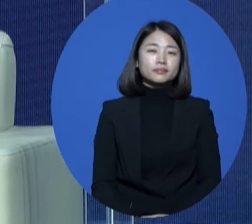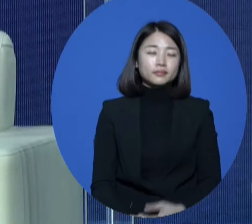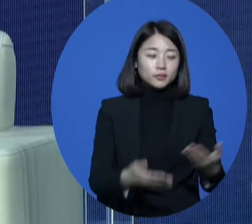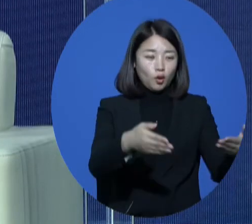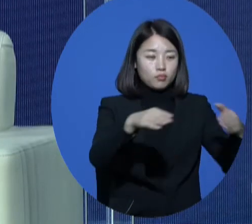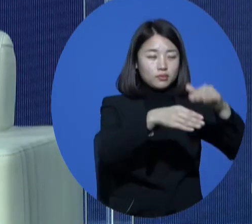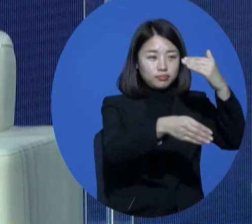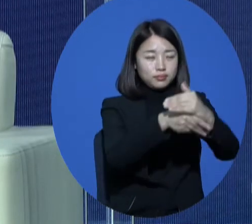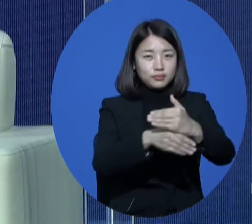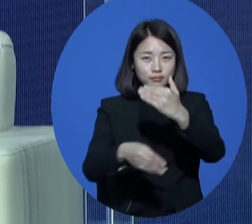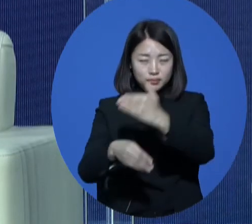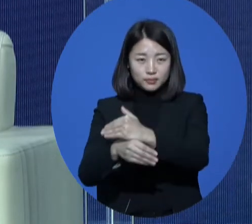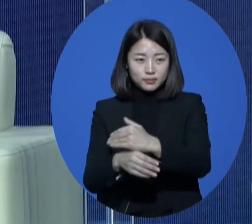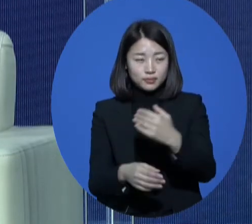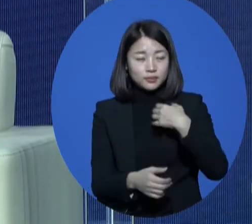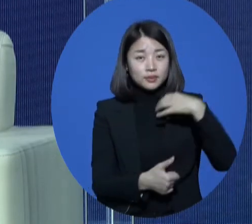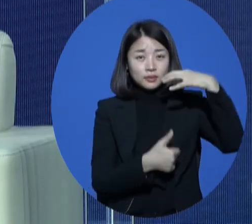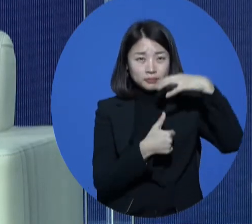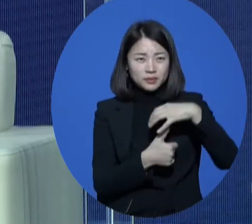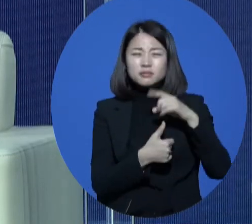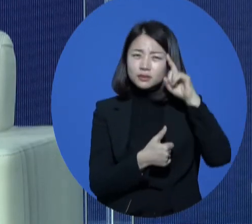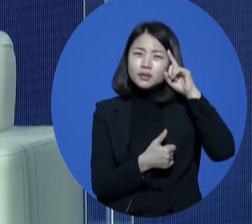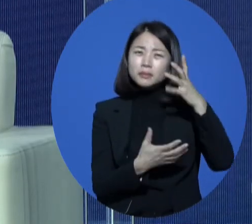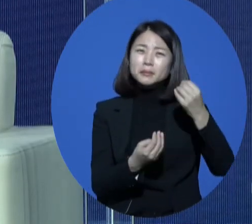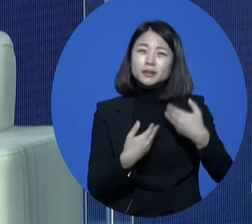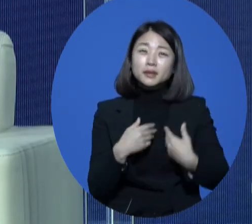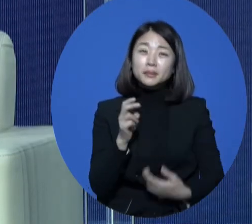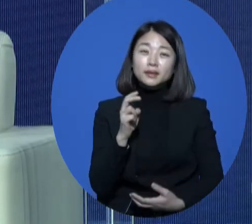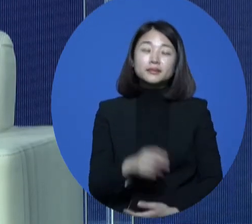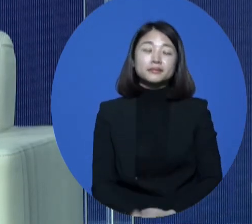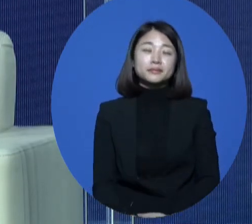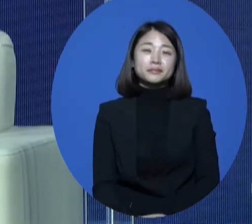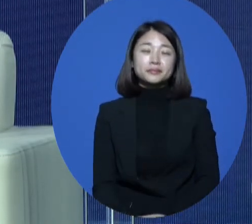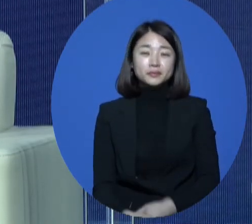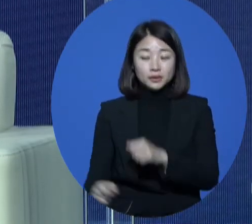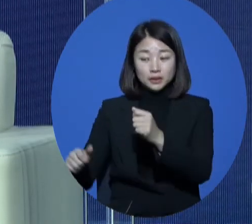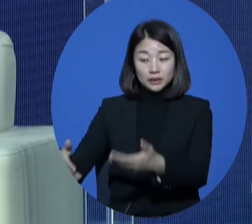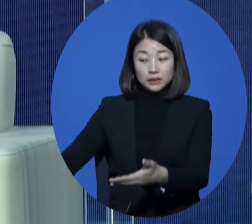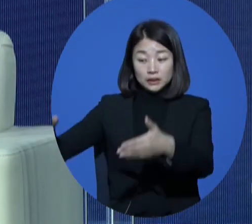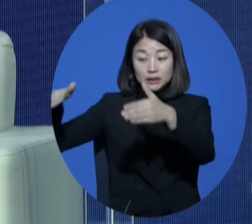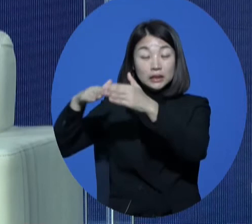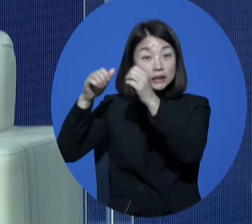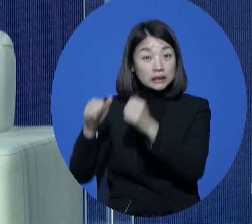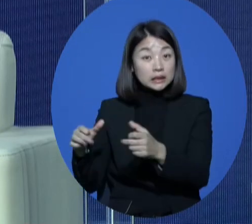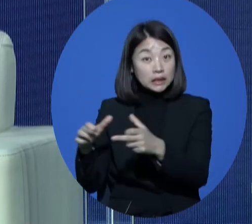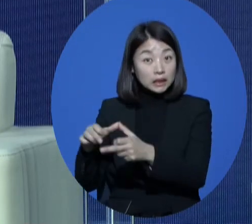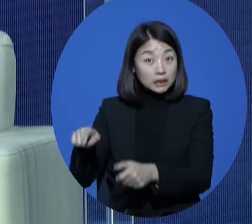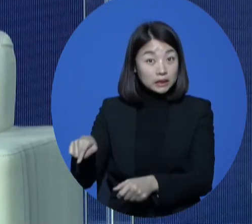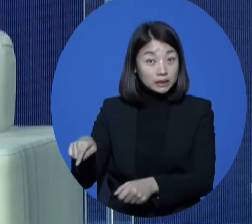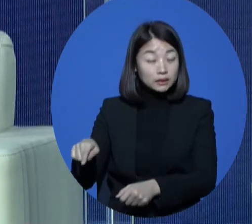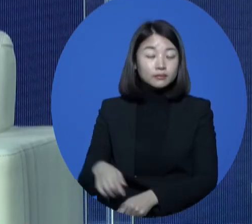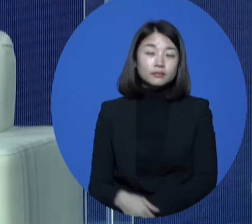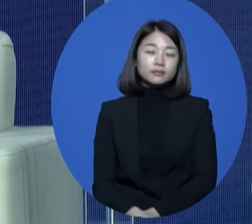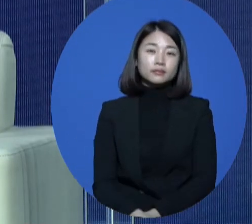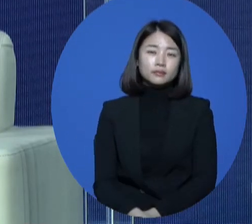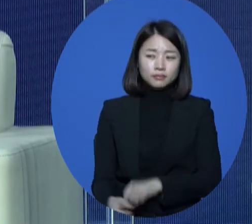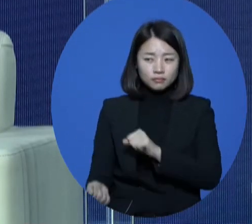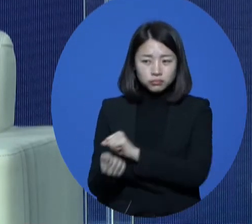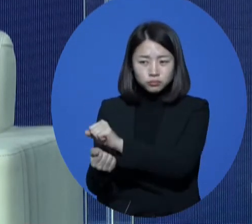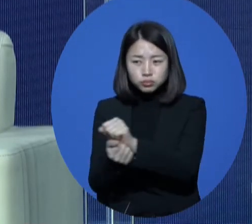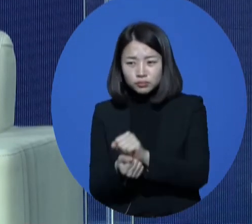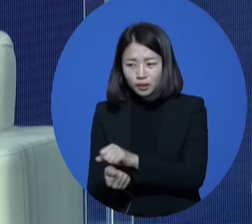장애인들과 그 가족들이 고립되었고 스트레스 많이 받아왔다. 그리고 집단 거주시설과 집단 폐쇄 공간이 집단